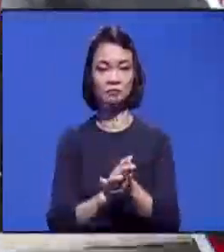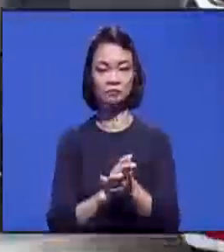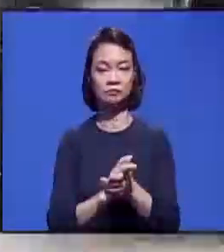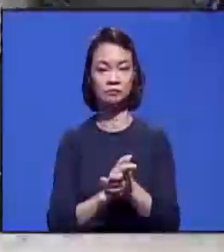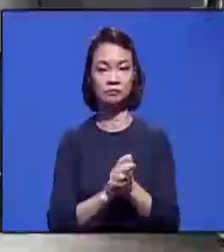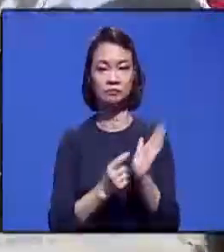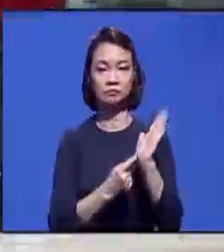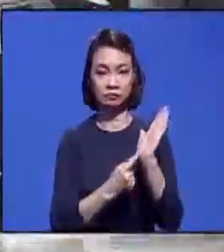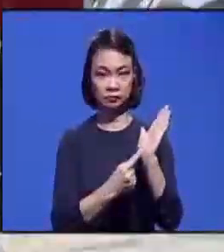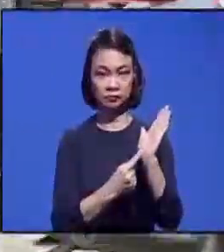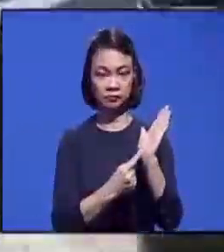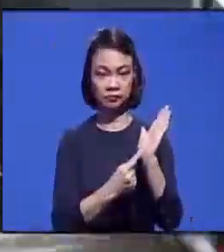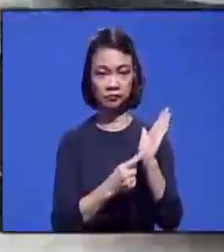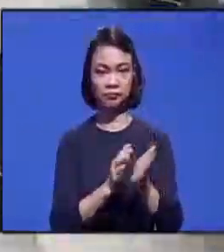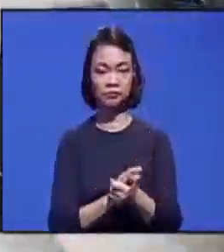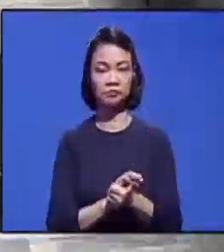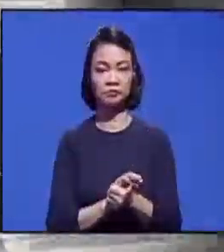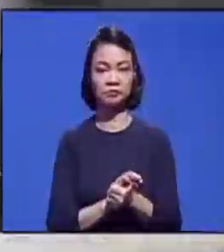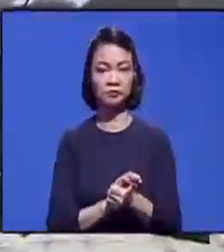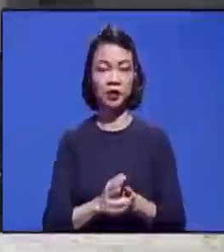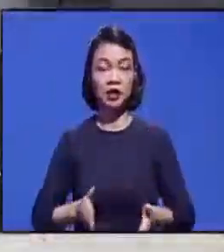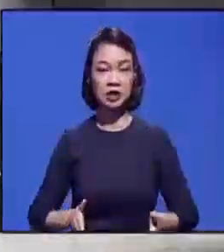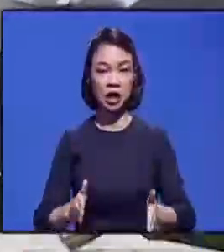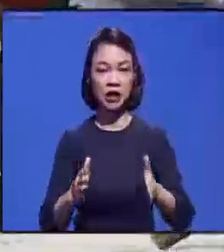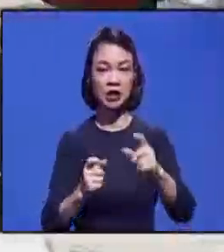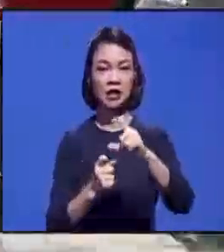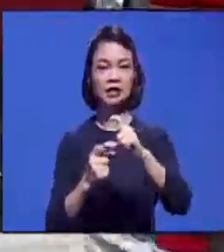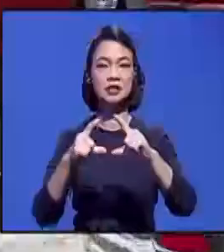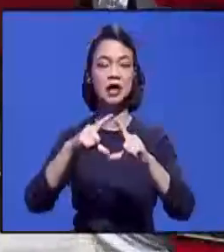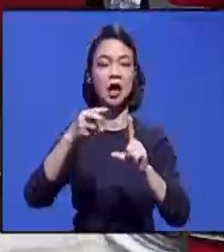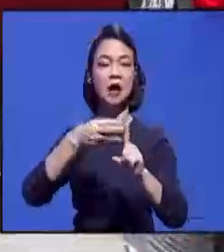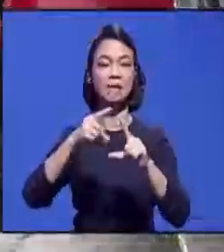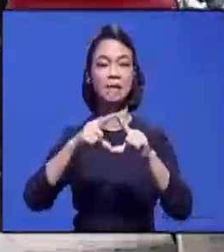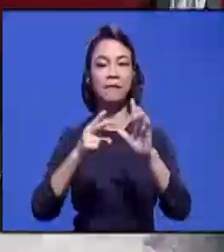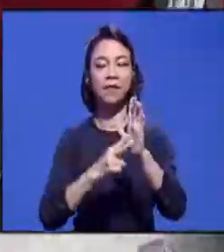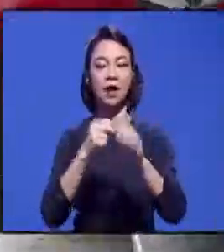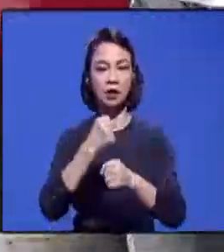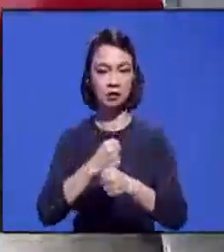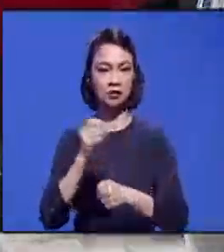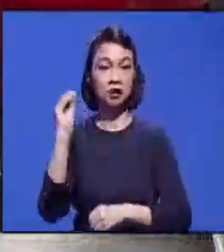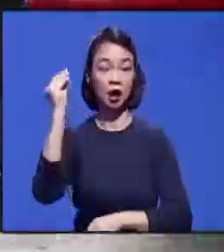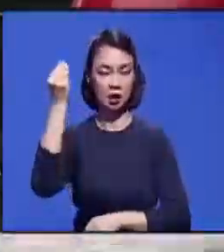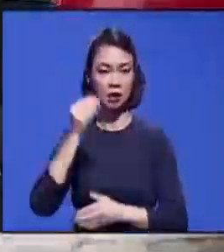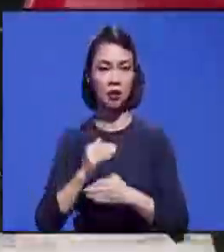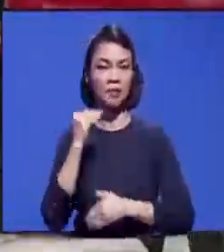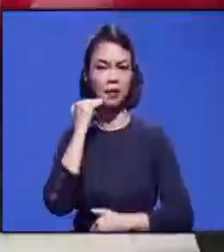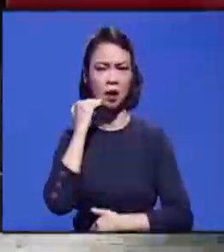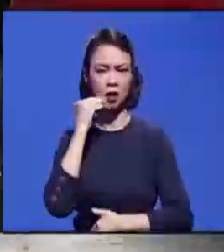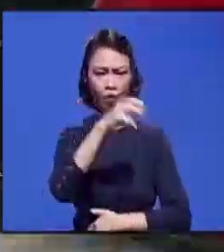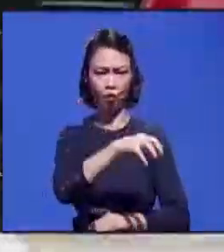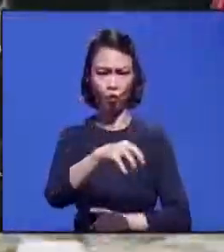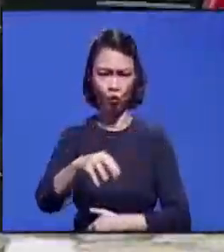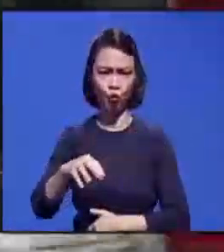juga pemirsa bisa saksikan ini adalah di kawasan Jalan Sabang, Jakarta. Dan pengamanan juga kemudian diperketat pada sejumlah titik